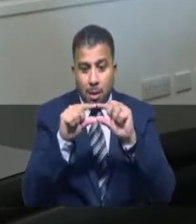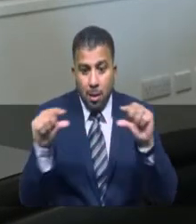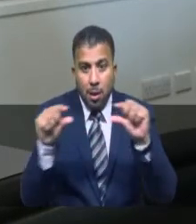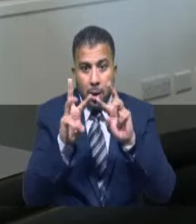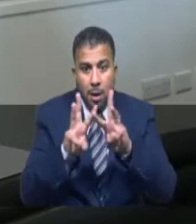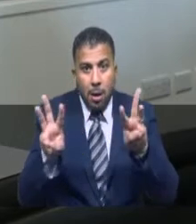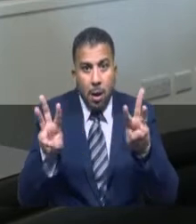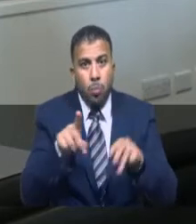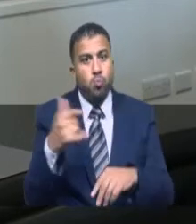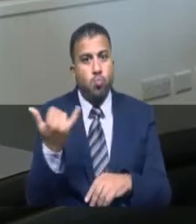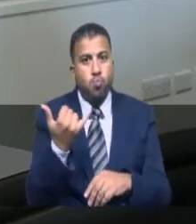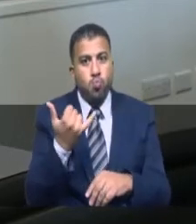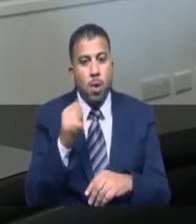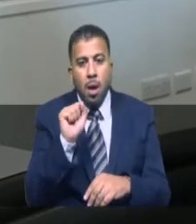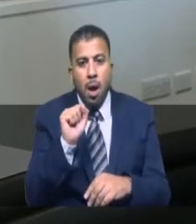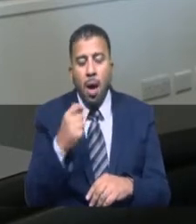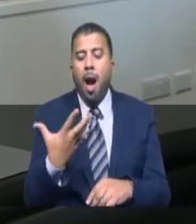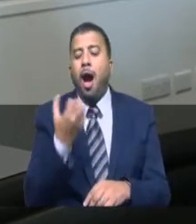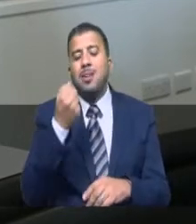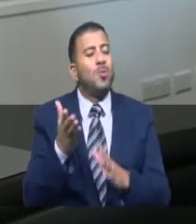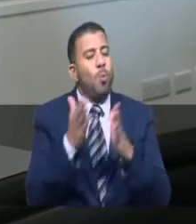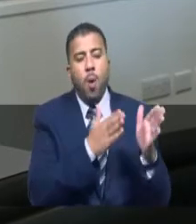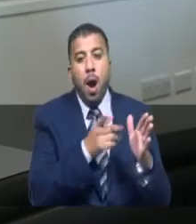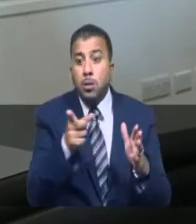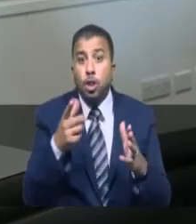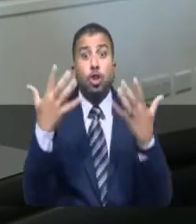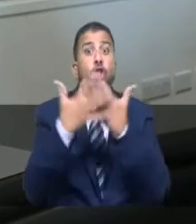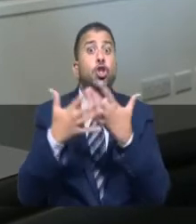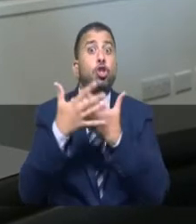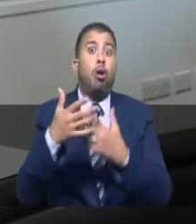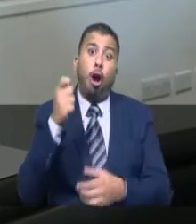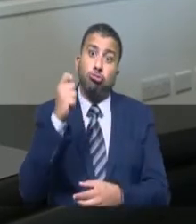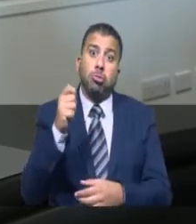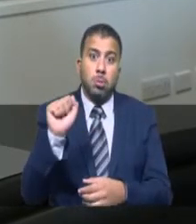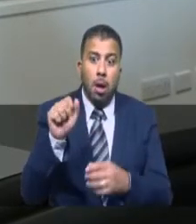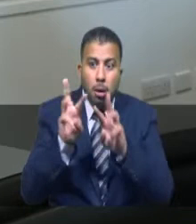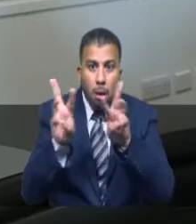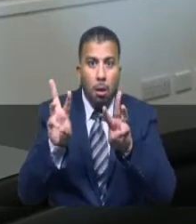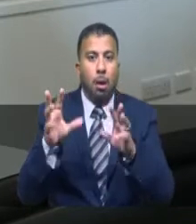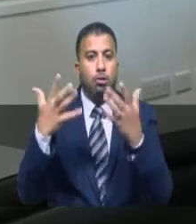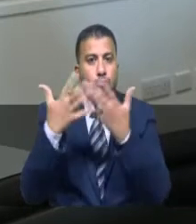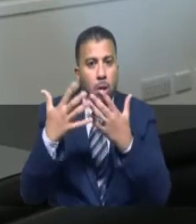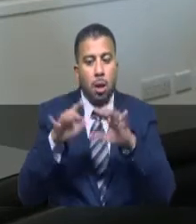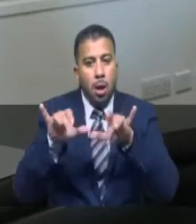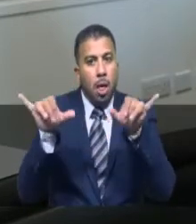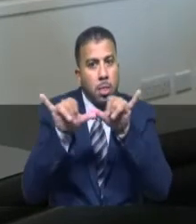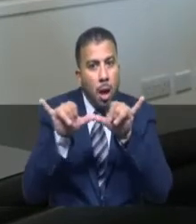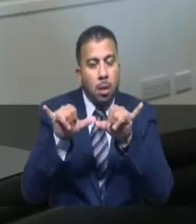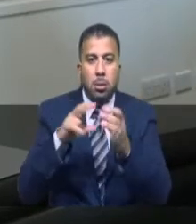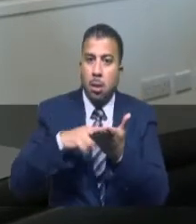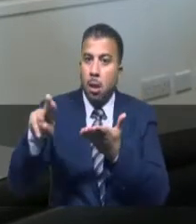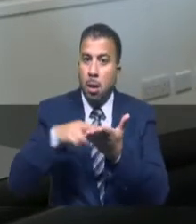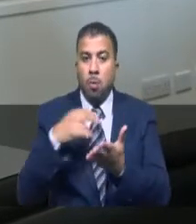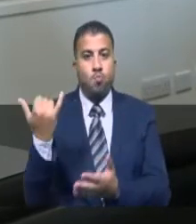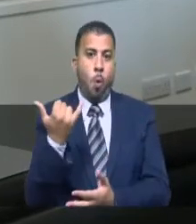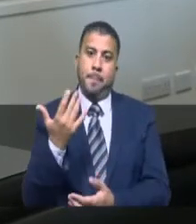عن التعامل مع الحسابات الخاصة. لذلك يعني الإمارة الشارقة مهتمة جدا بأن